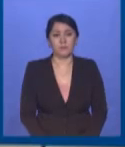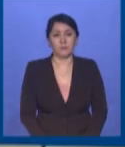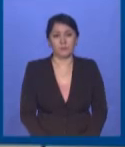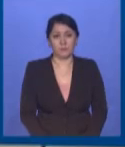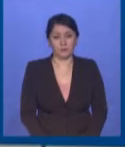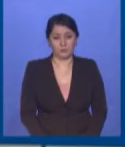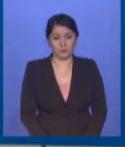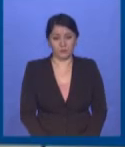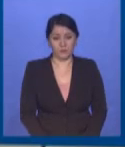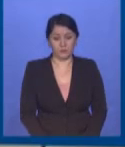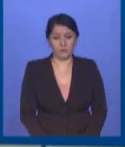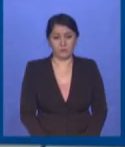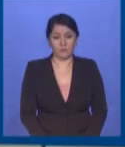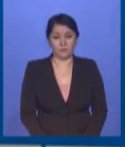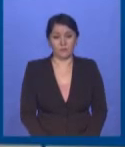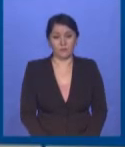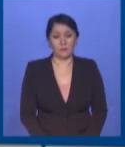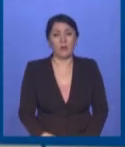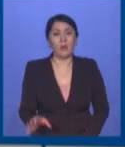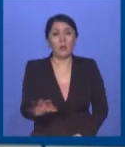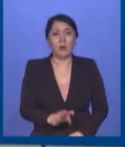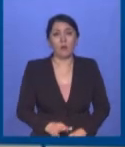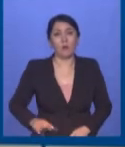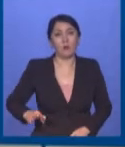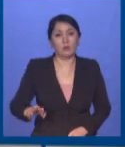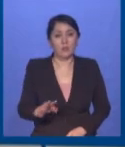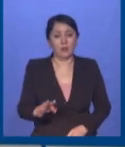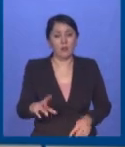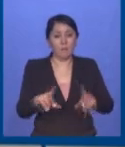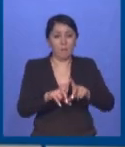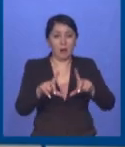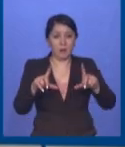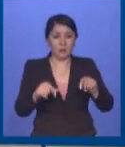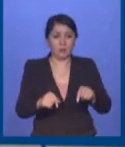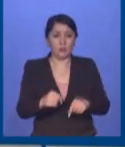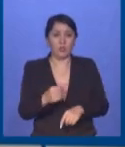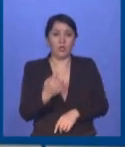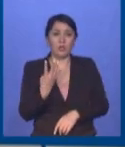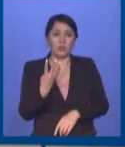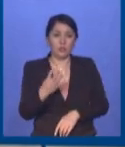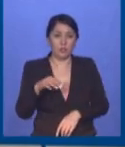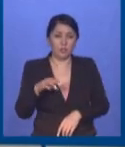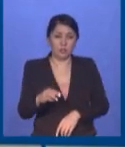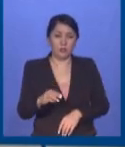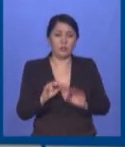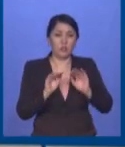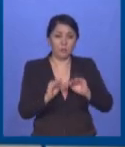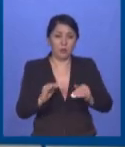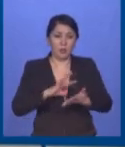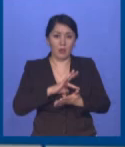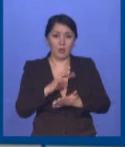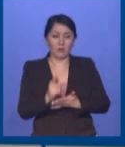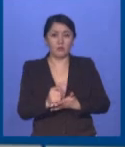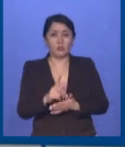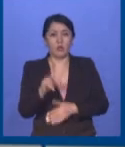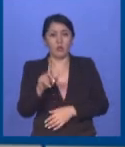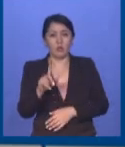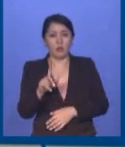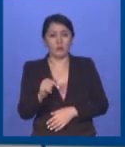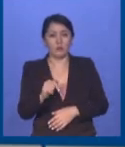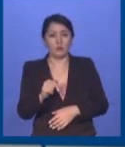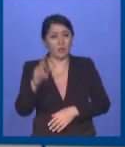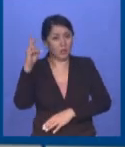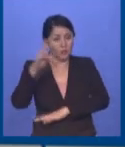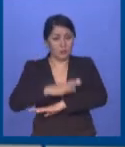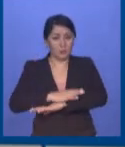Также у нас на территории области. Областың оқу орындарында 4105 оқушыны қамтитын 114 интерактивті және ашық